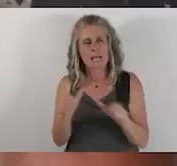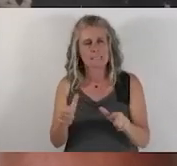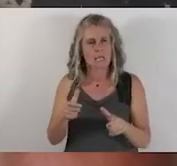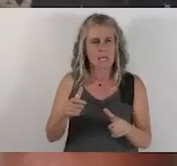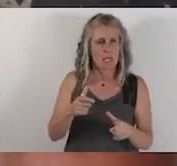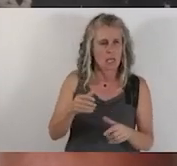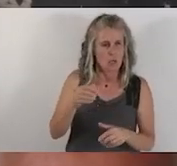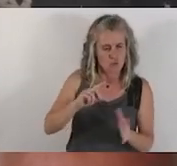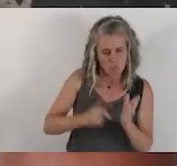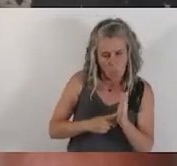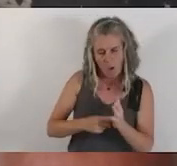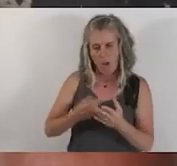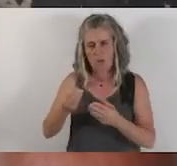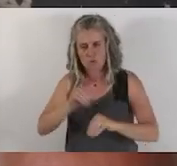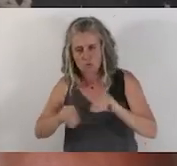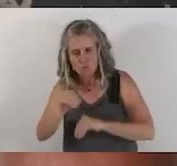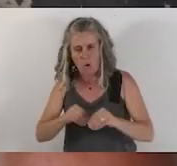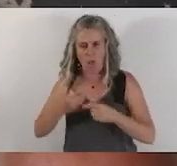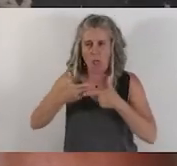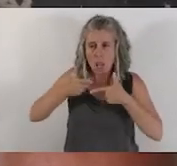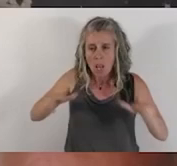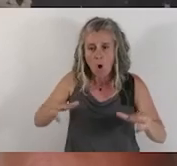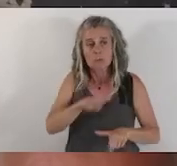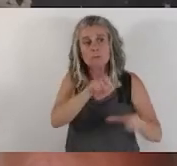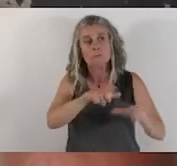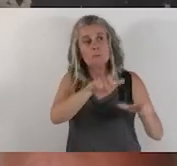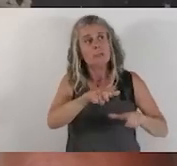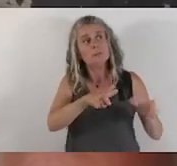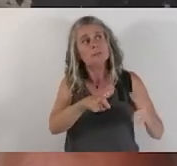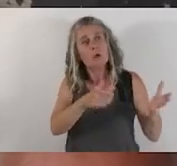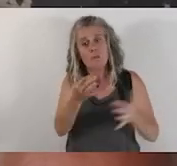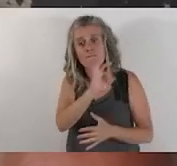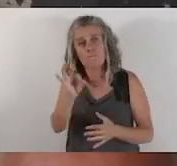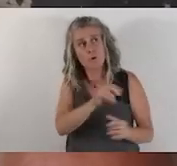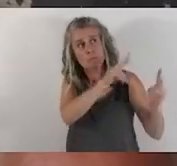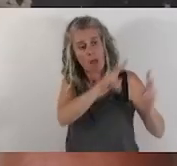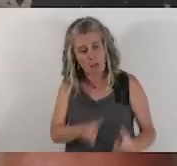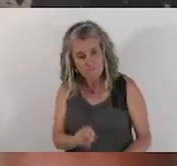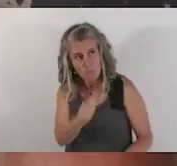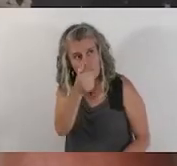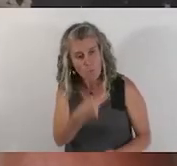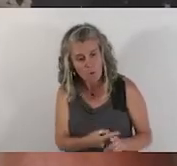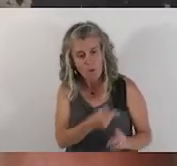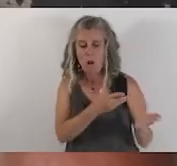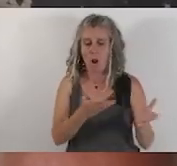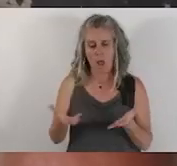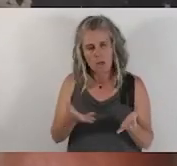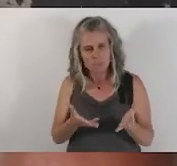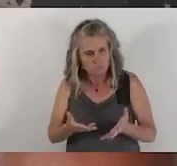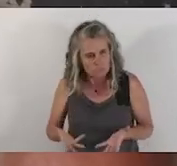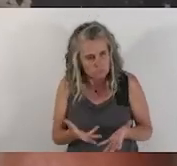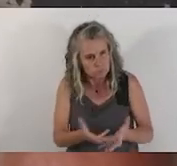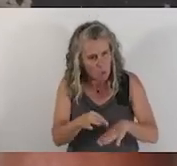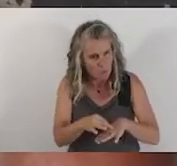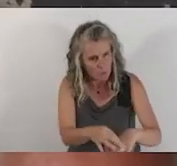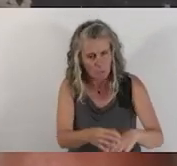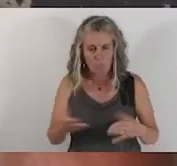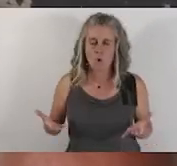langue pour les publics demandeurs d'asile et primo-arrivants sur le territoire de la commune. Ce rapport a reçu un avis favorable de la Commission.